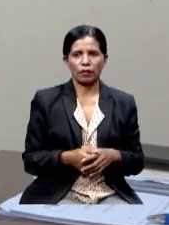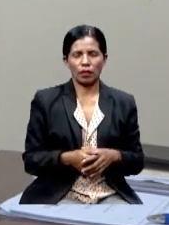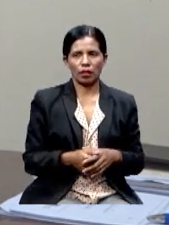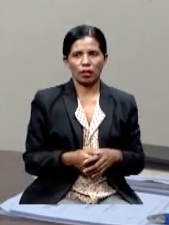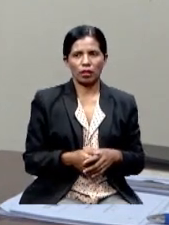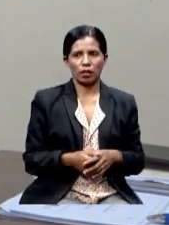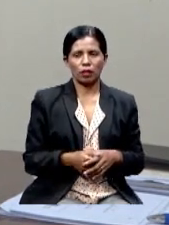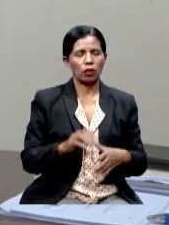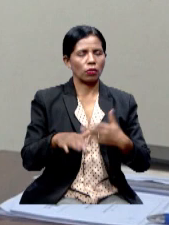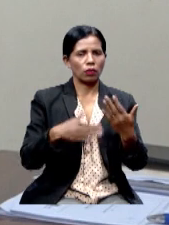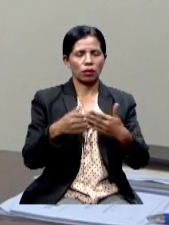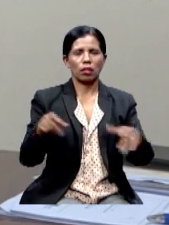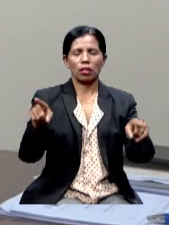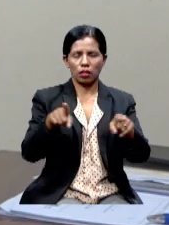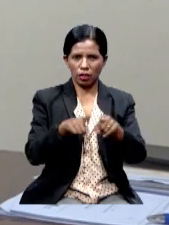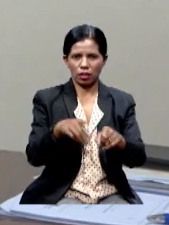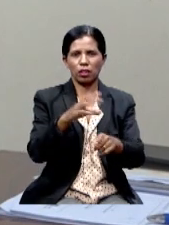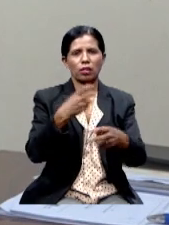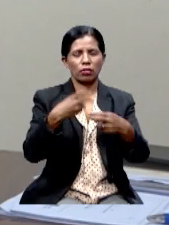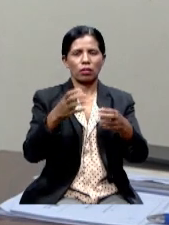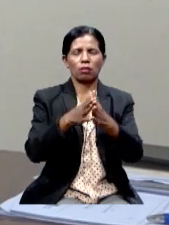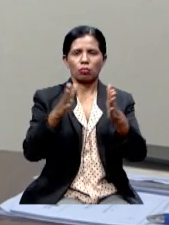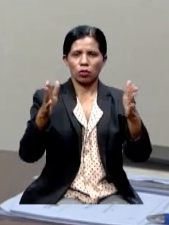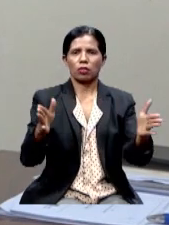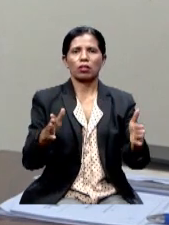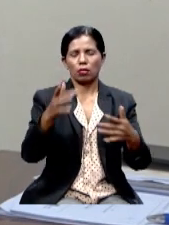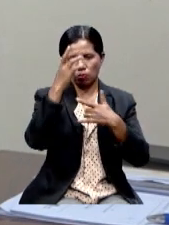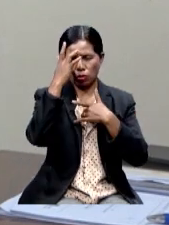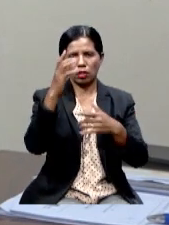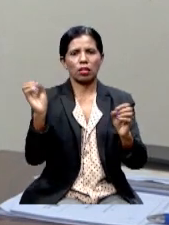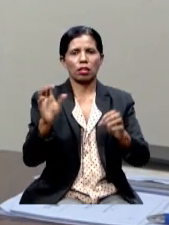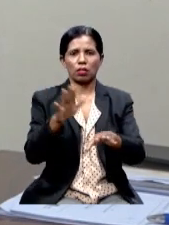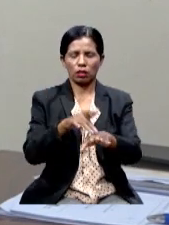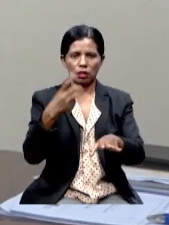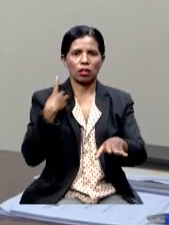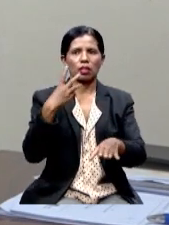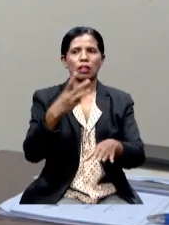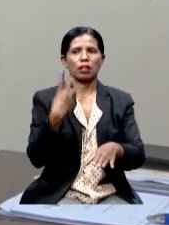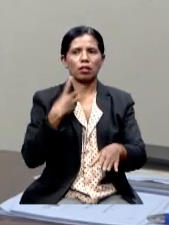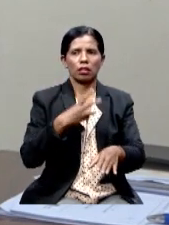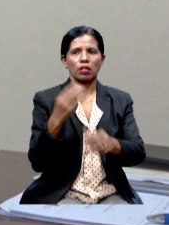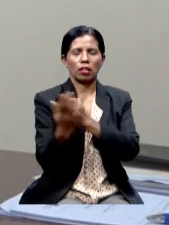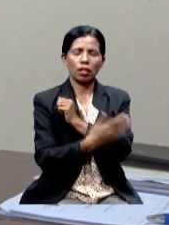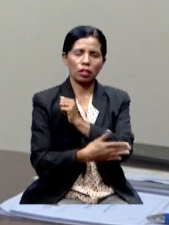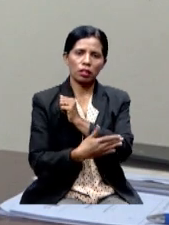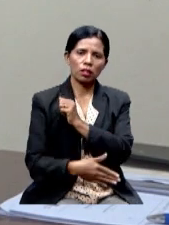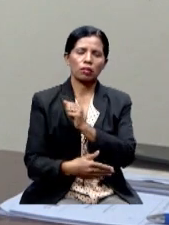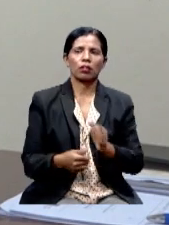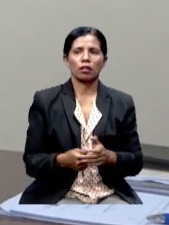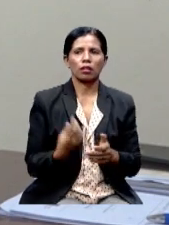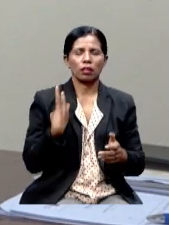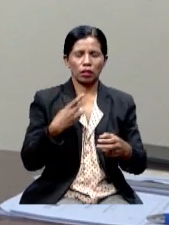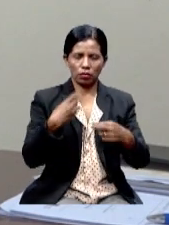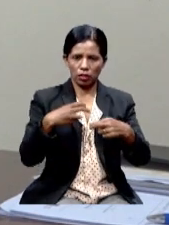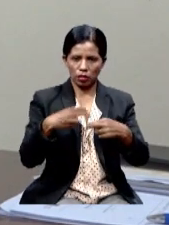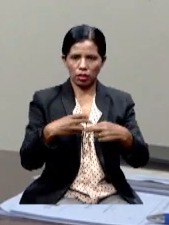certamente hirak ni hutu saya nasa faktor ida baik ke amosu moras lahada ini durant ini ida kini nasa komisi sama kas. Impactu mak